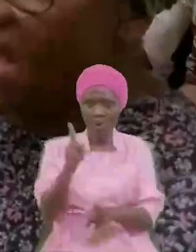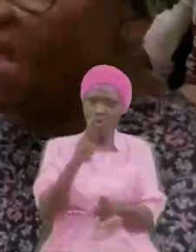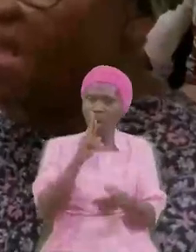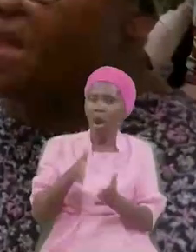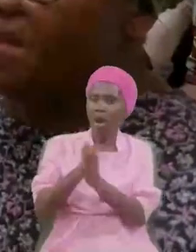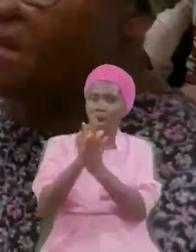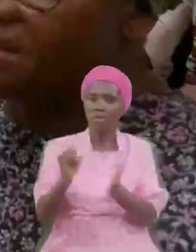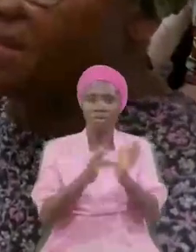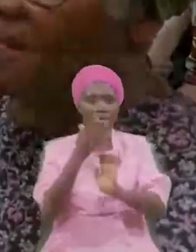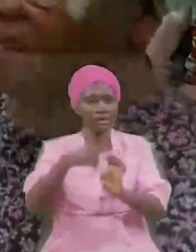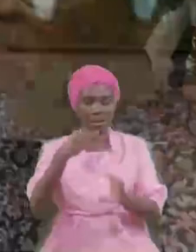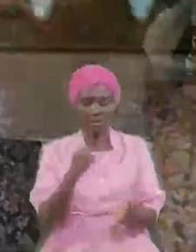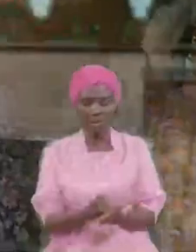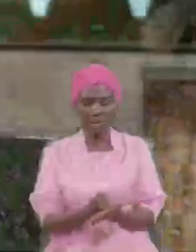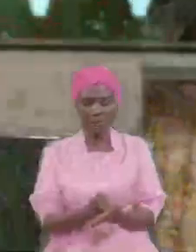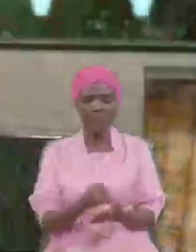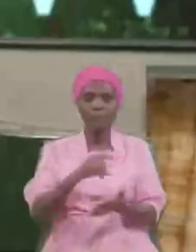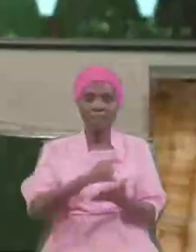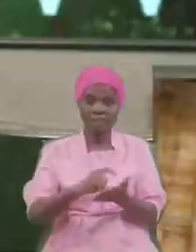gens posent. Verset